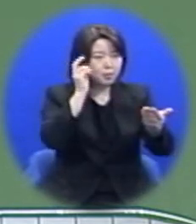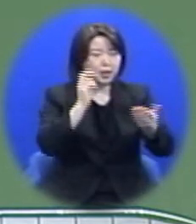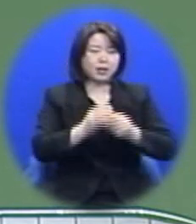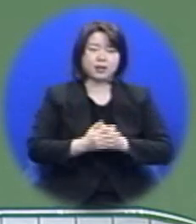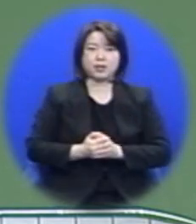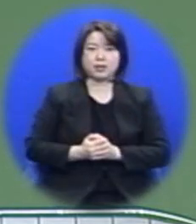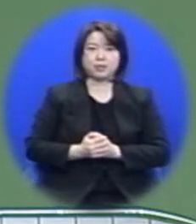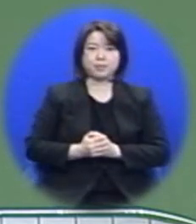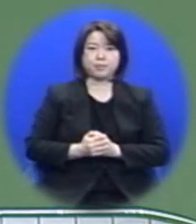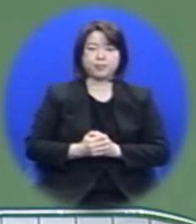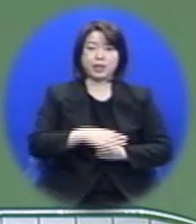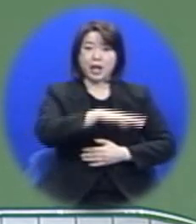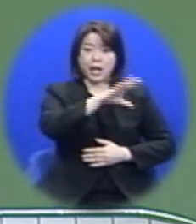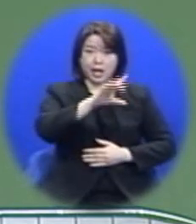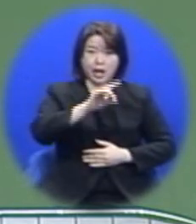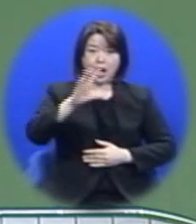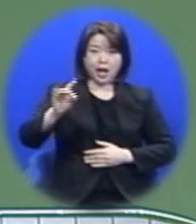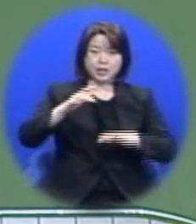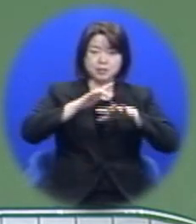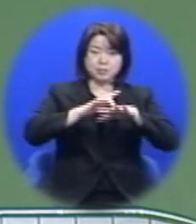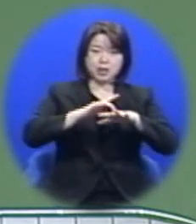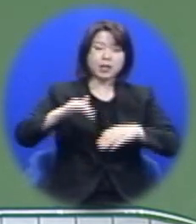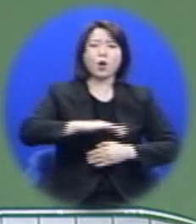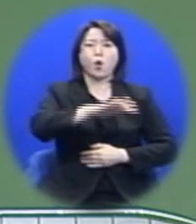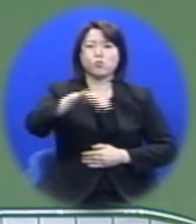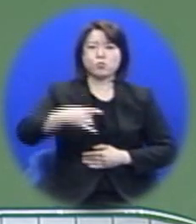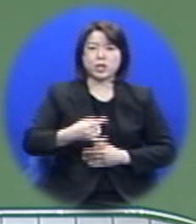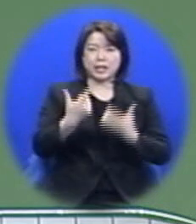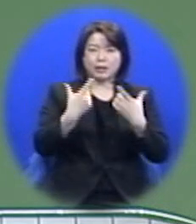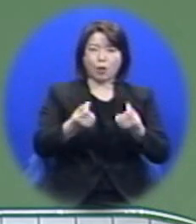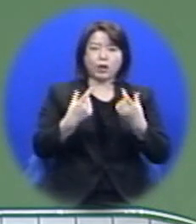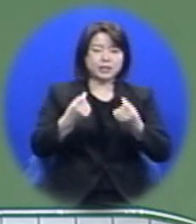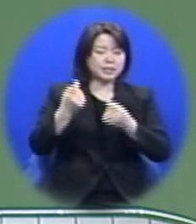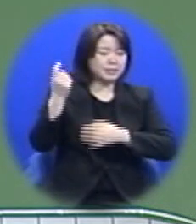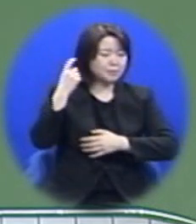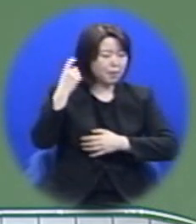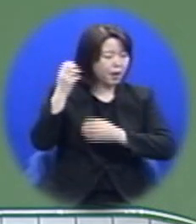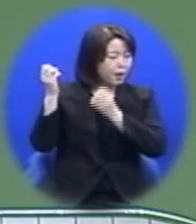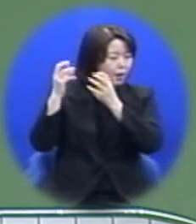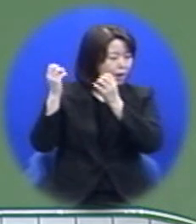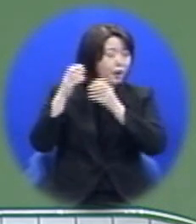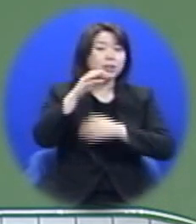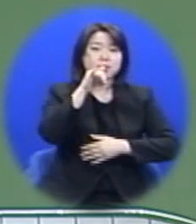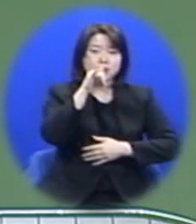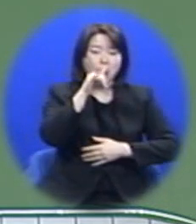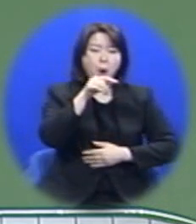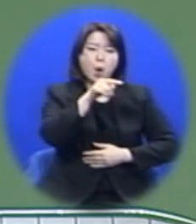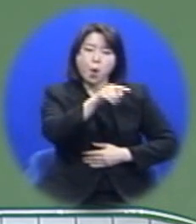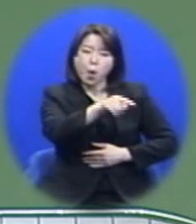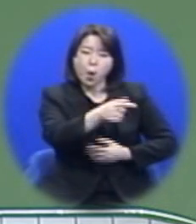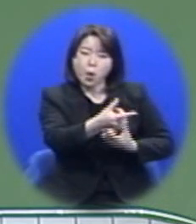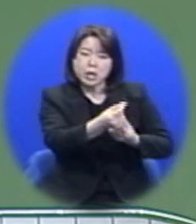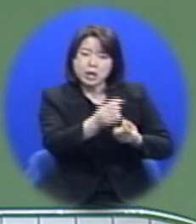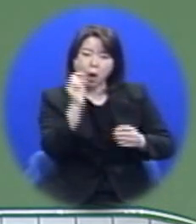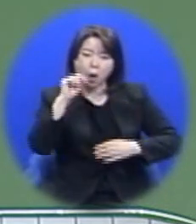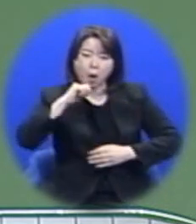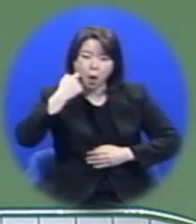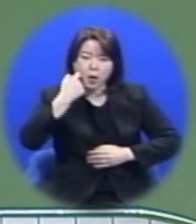여러분, 때때로 마귀가 우리에게 똑같이 속삭입니다. 너가 이런 어려움을 겪는 거